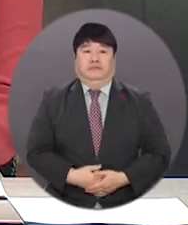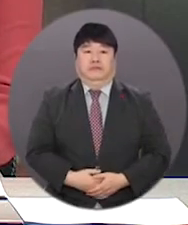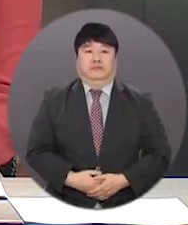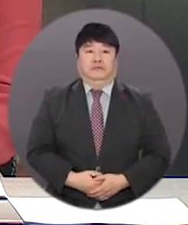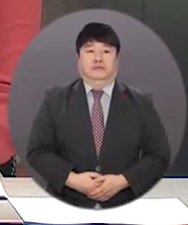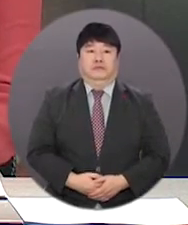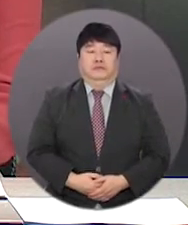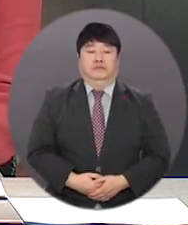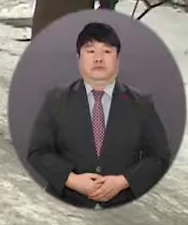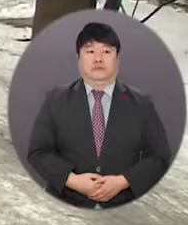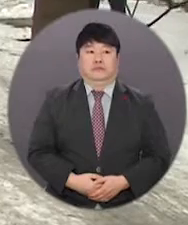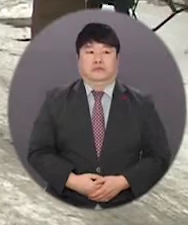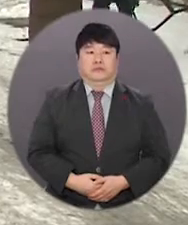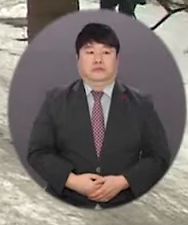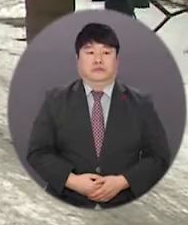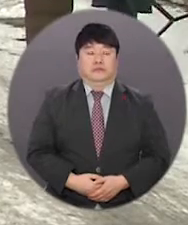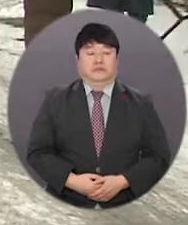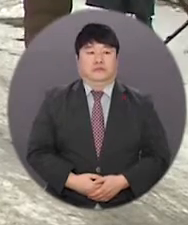취재했습니다.